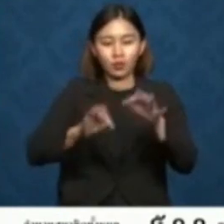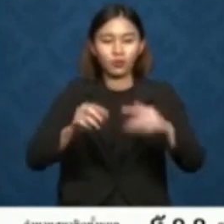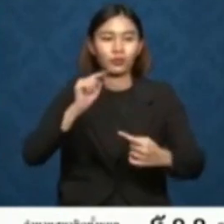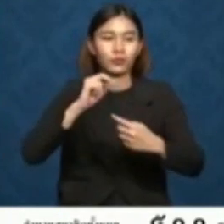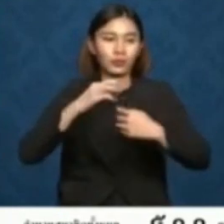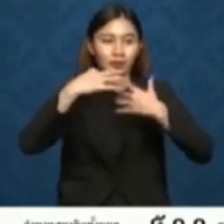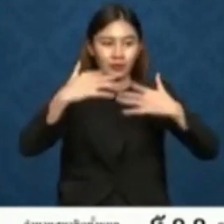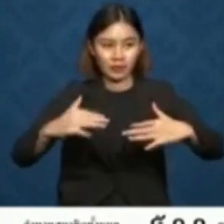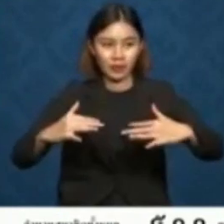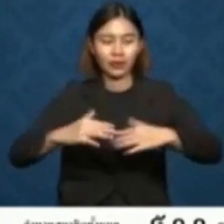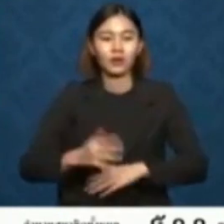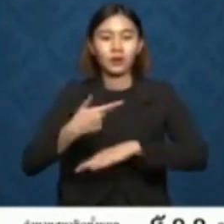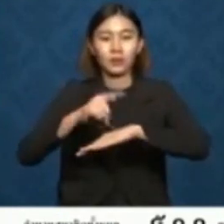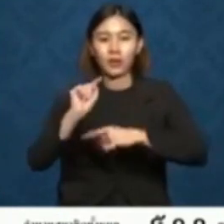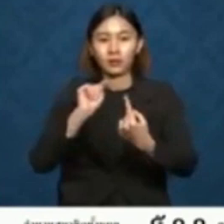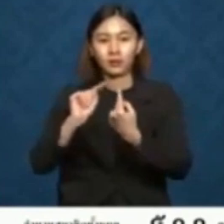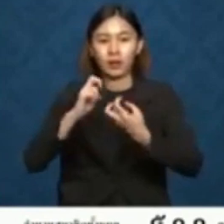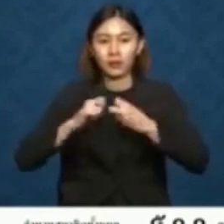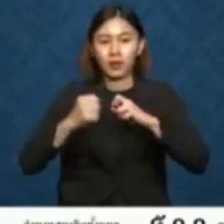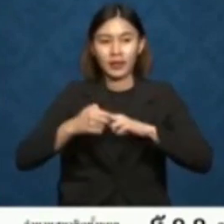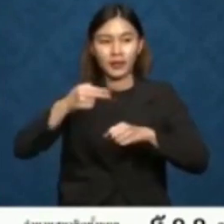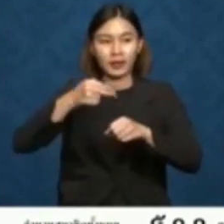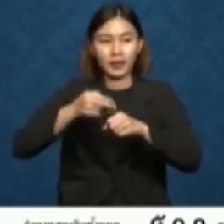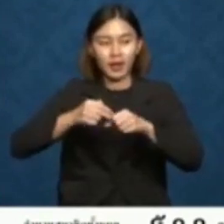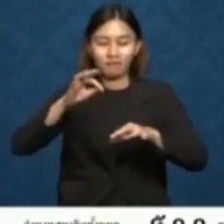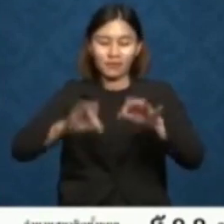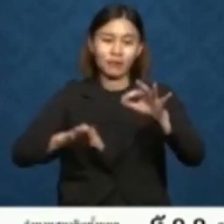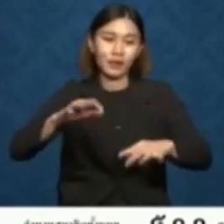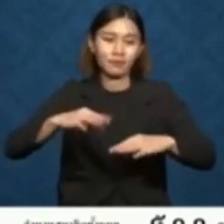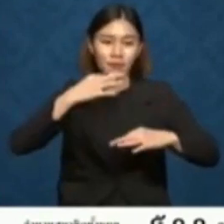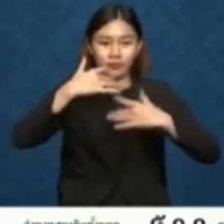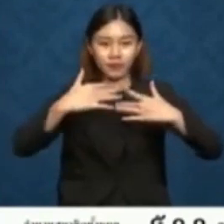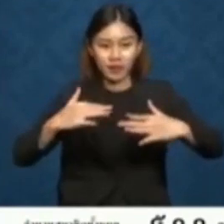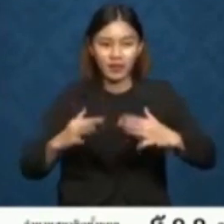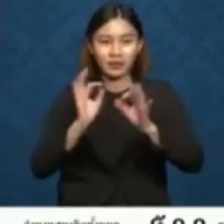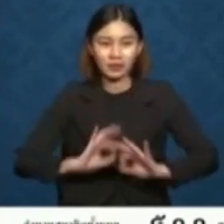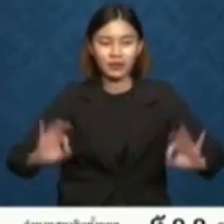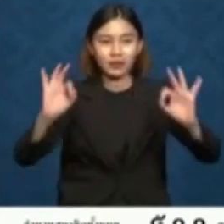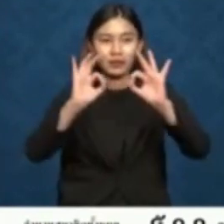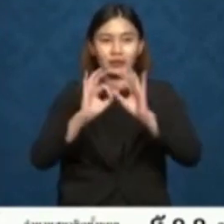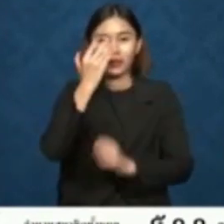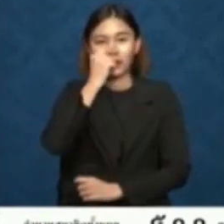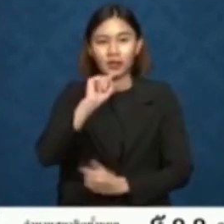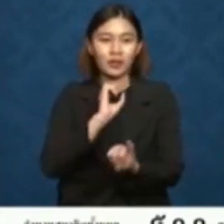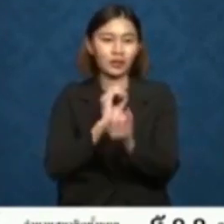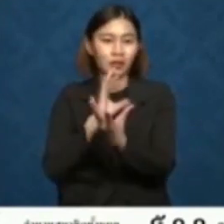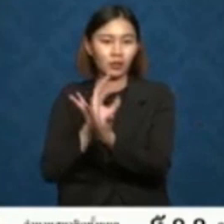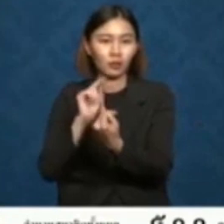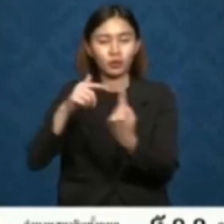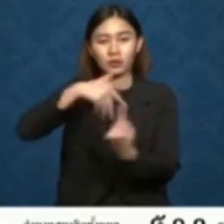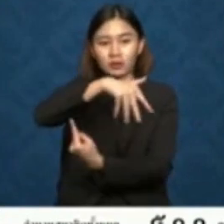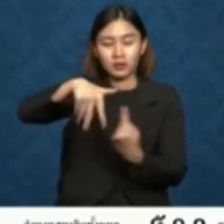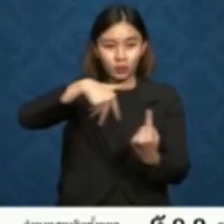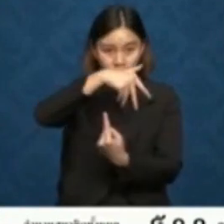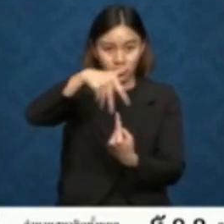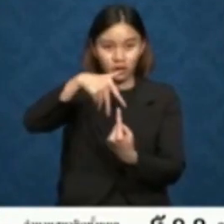ณีน้ำมันรั่วไหลทางทะเลครับท่านประธานครับปัญหาน้ำมันรั่วไหลทางทะเลเนี่ยถือเป็นปัญหาสำคัญนะครับที่